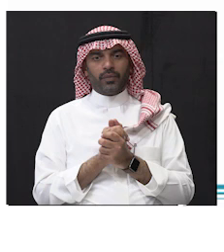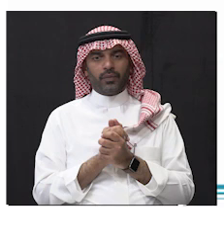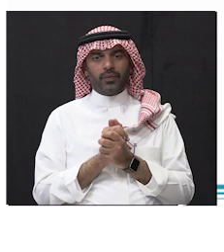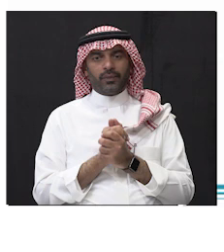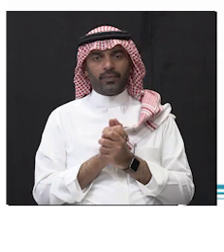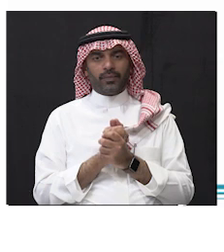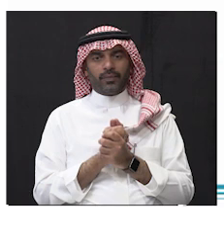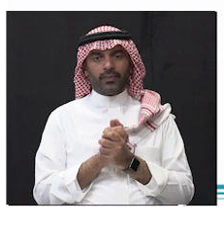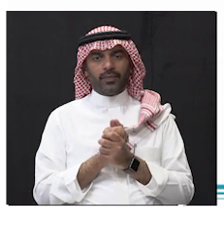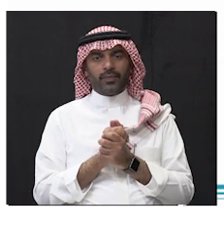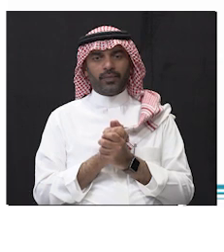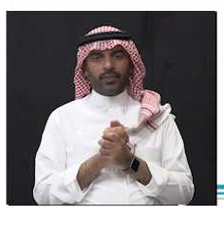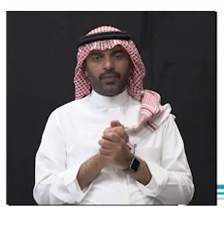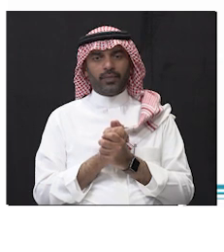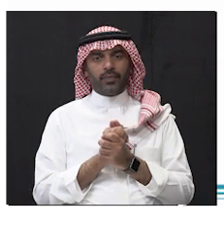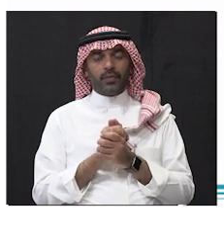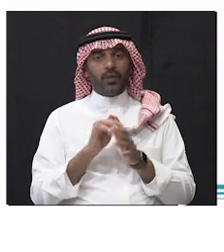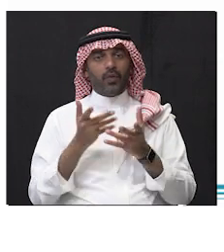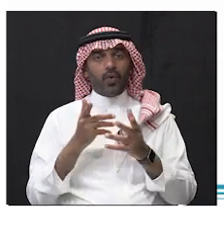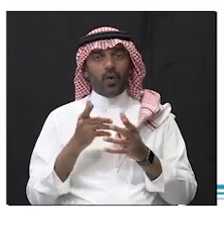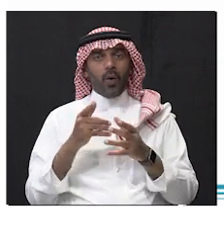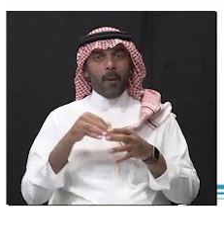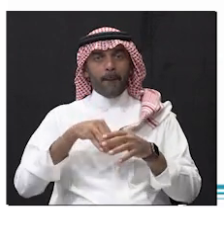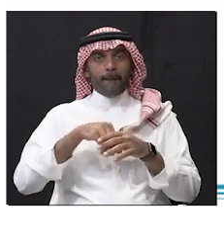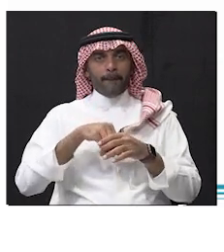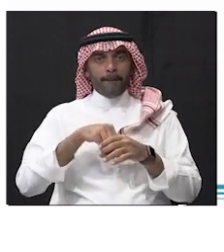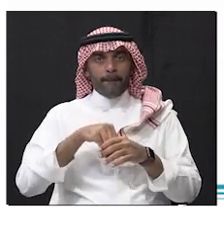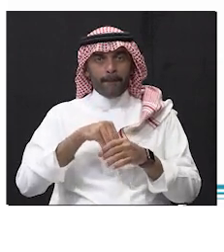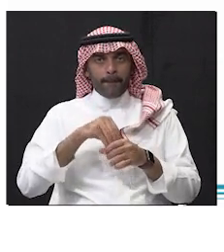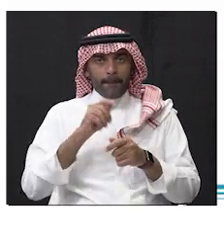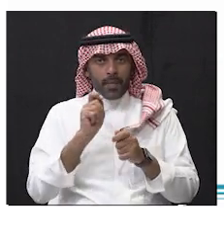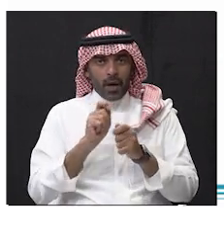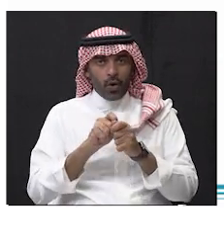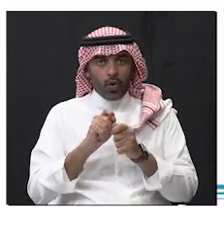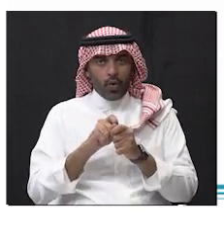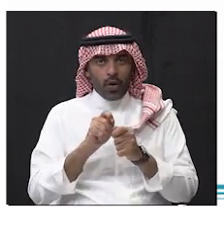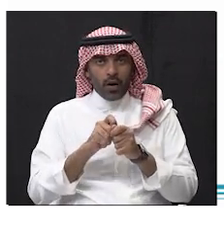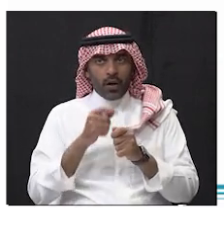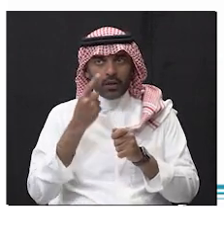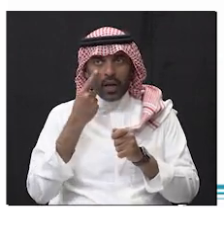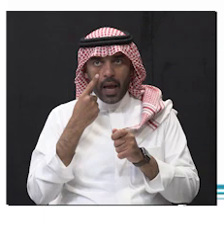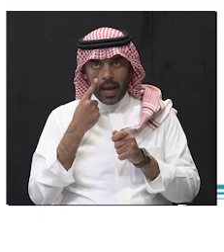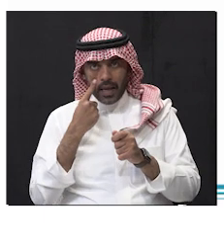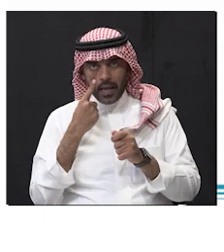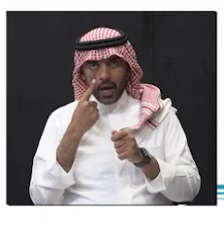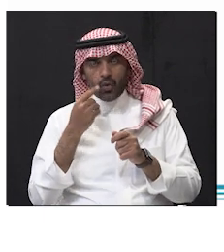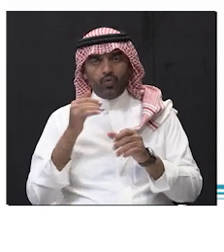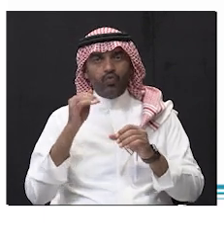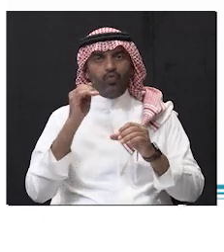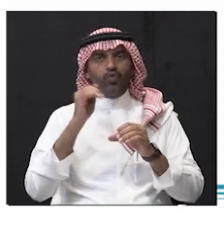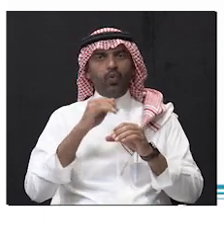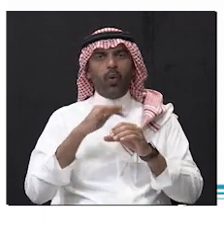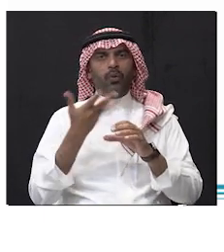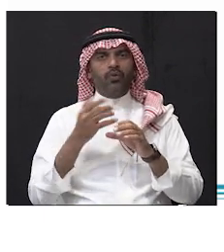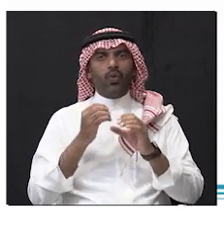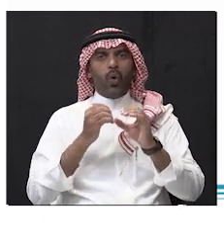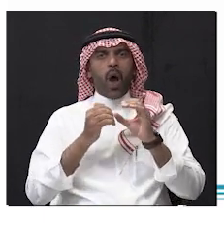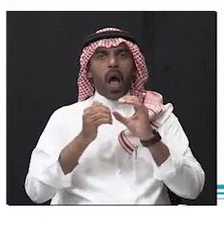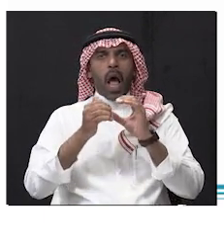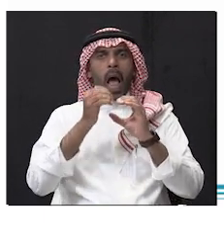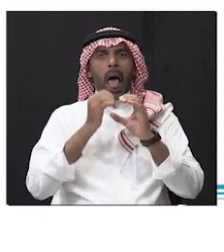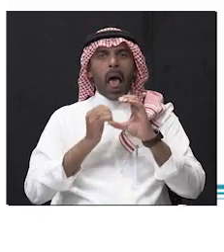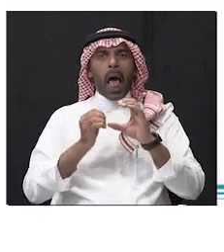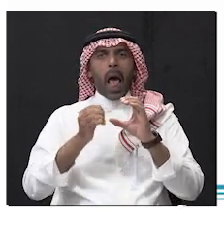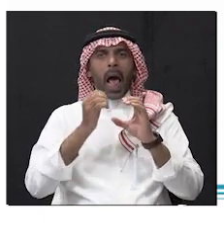أحسنتم. من خصائص الحيوانات المشتركة أنها عديدة الخلايا. ذكرنا سابقا في الحصص